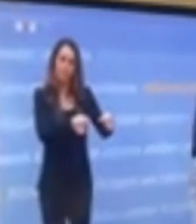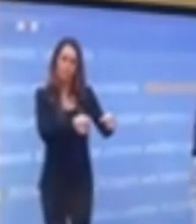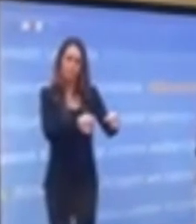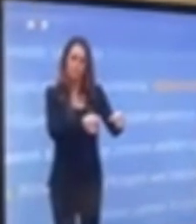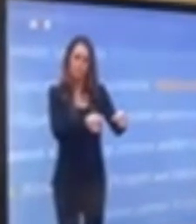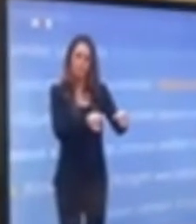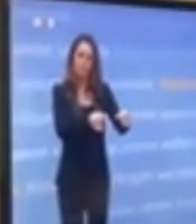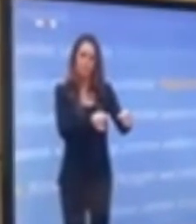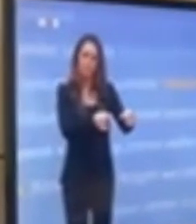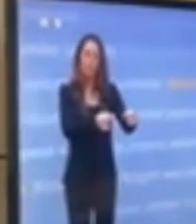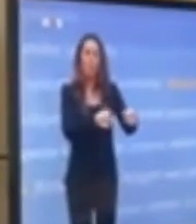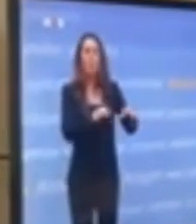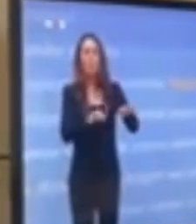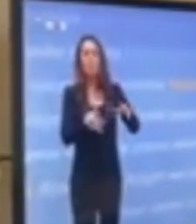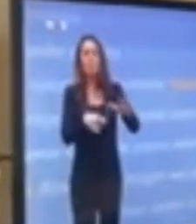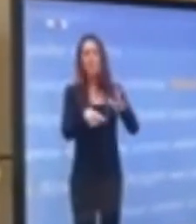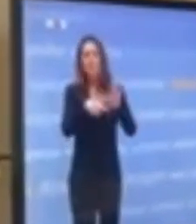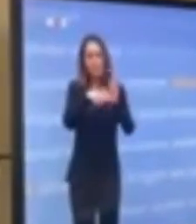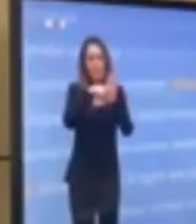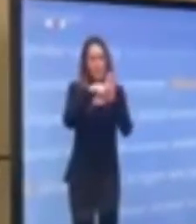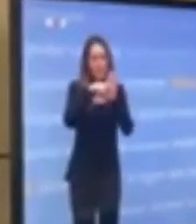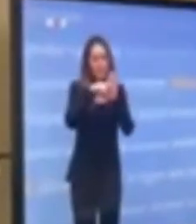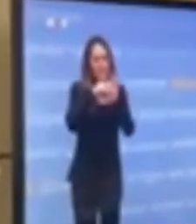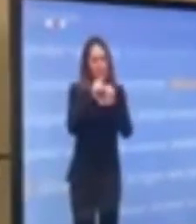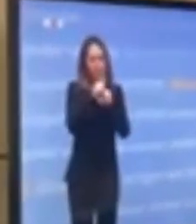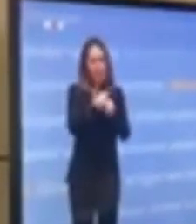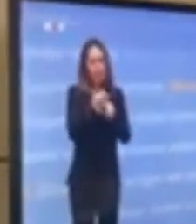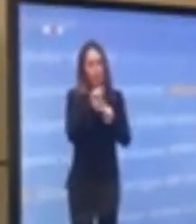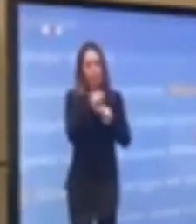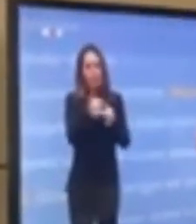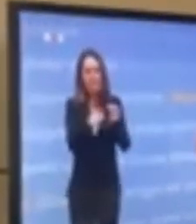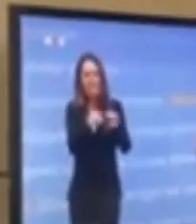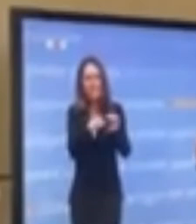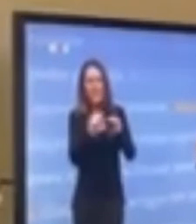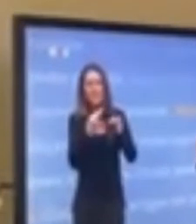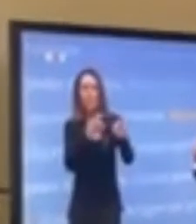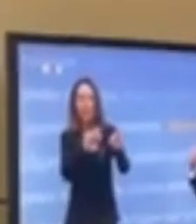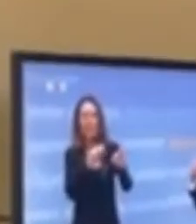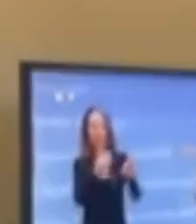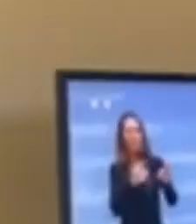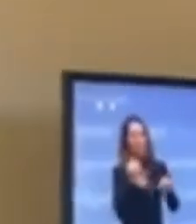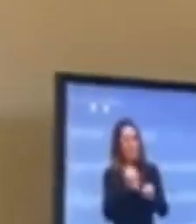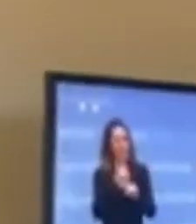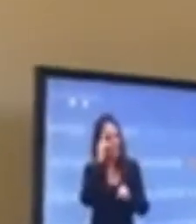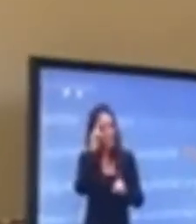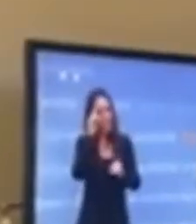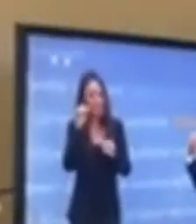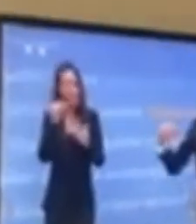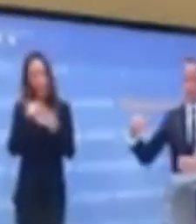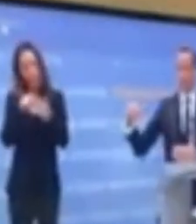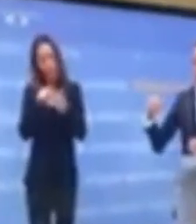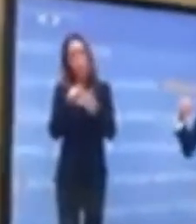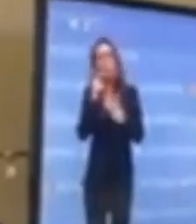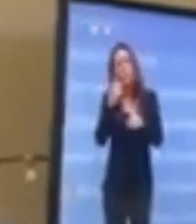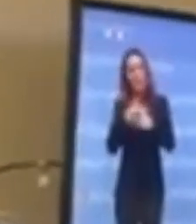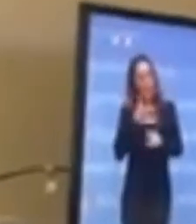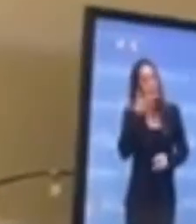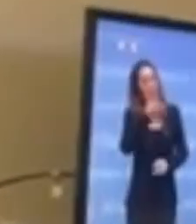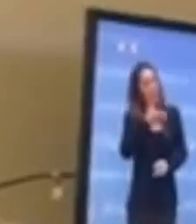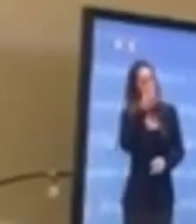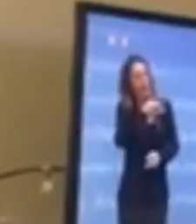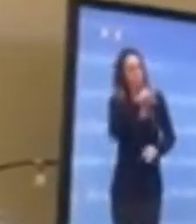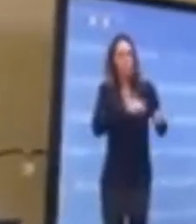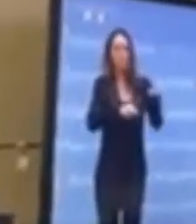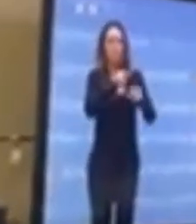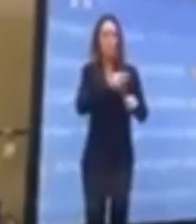dat een negatief effect zou kunnen hebben op de testbereidheid. Dat moet je wel zeker weten. Die andere heeft weer als ingewikkeldheid dat je twee keer langs moet om te controleren. En